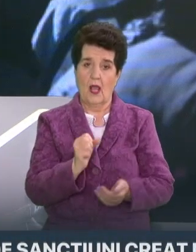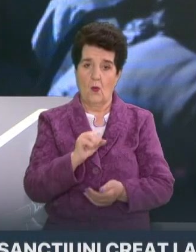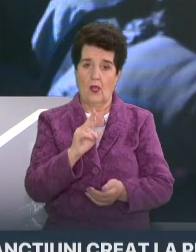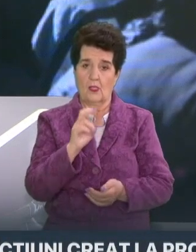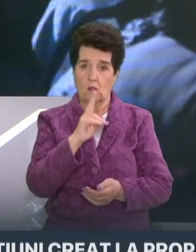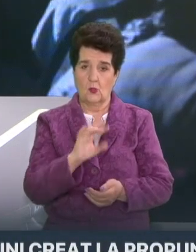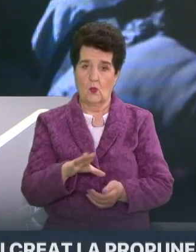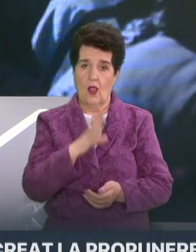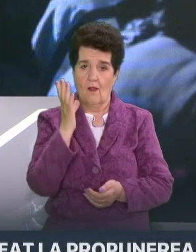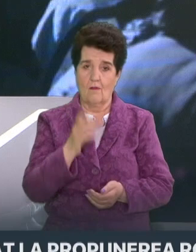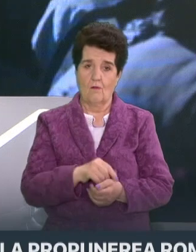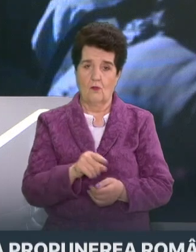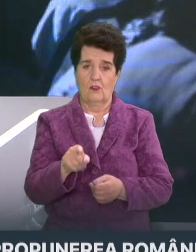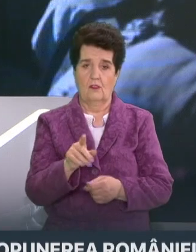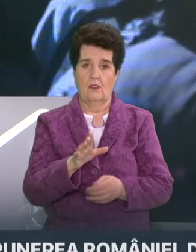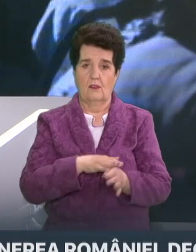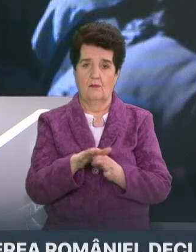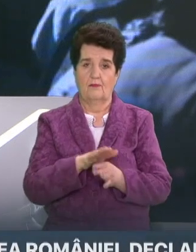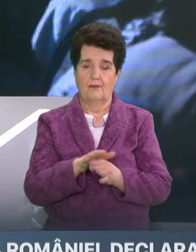fost vociferată în plenul întrunirii.